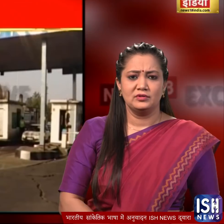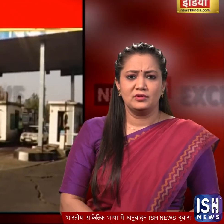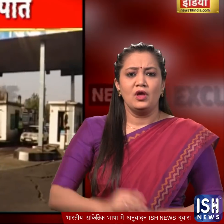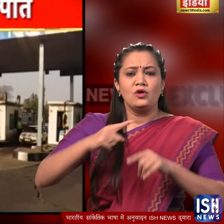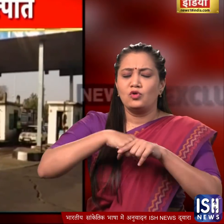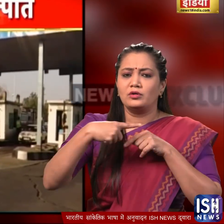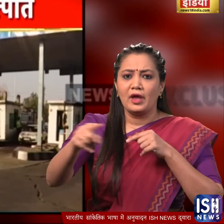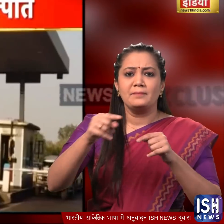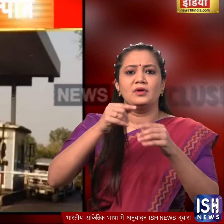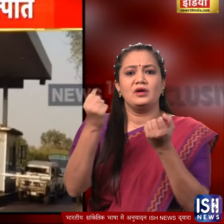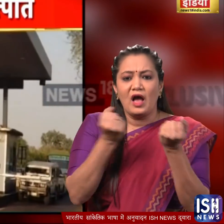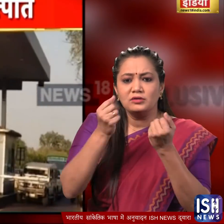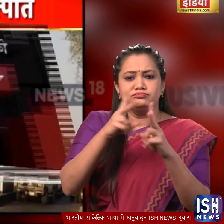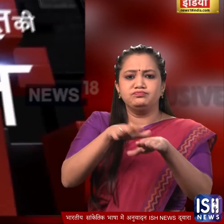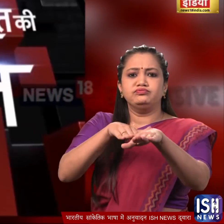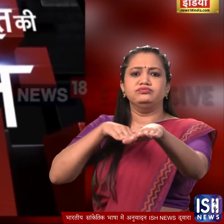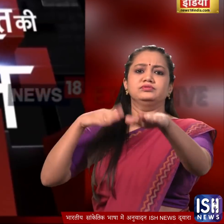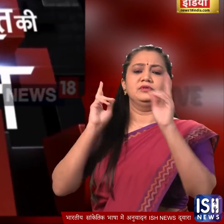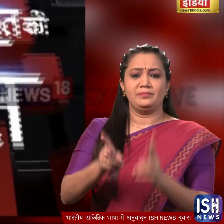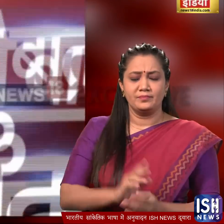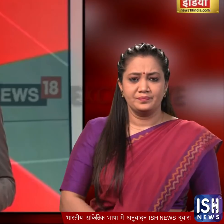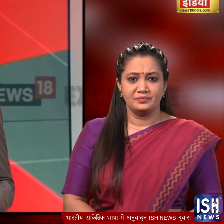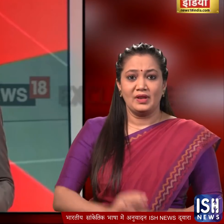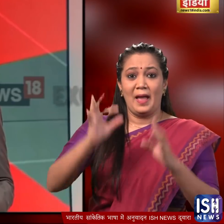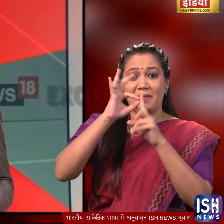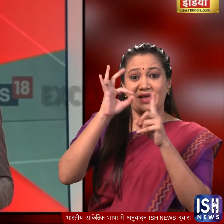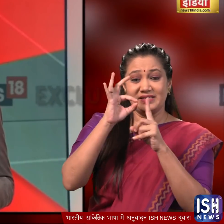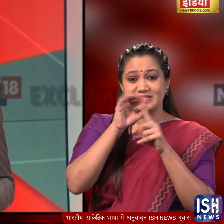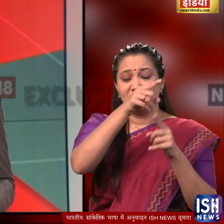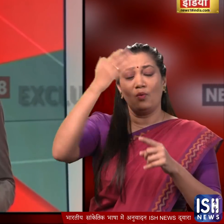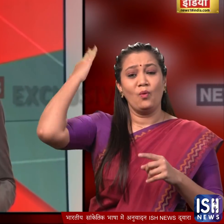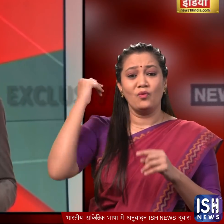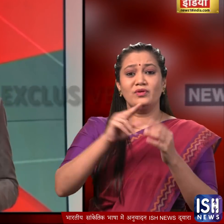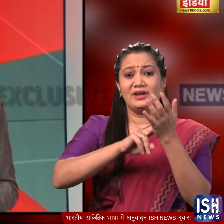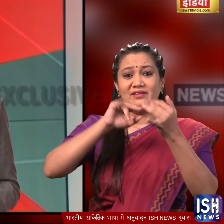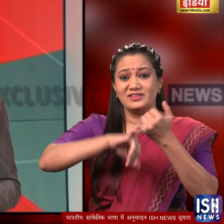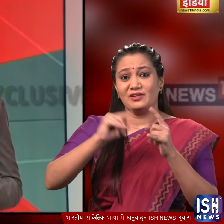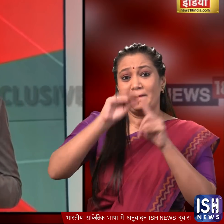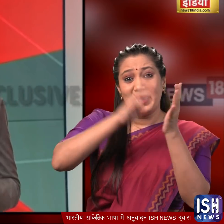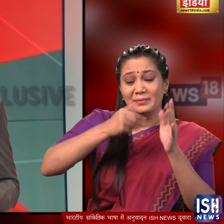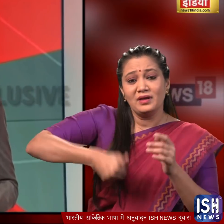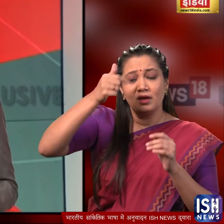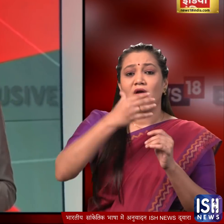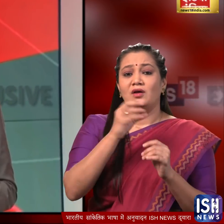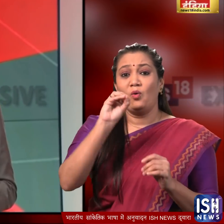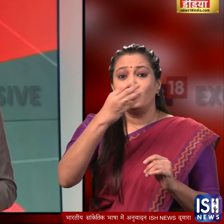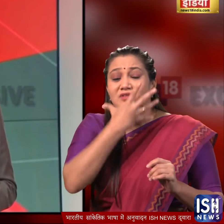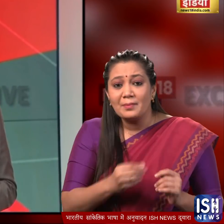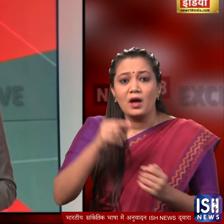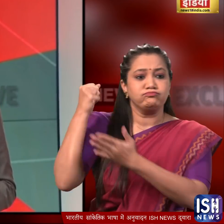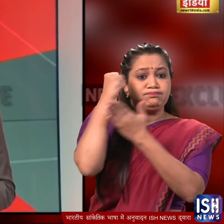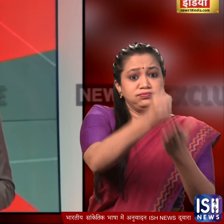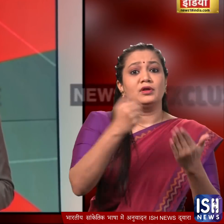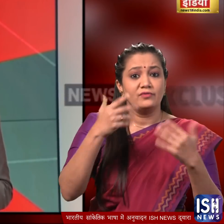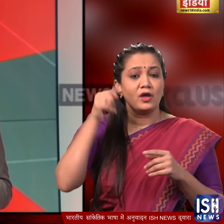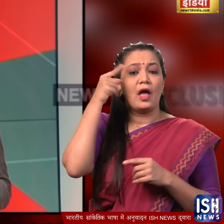और काफी देर तक कई गाड़ियां फंसी रहीं। पाकिस्तान के पूर्व प्रधानमंत्री नवाज शरीफ पर आतंकी ओसामा बिन लादेन से आर्थिक मदद